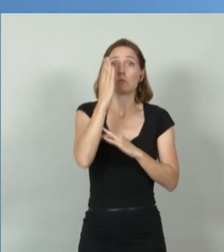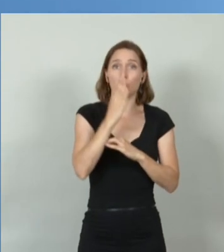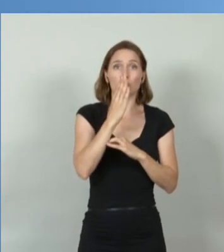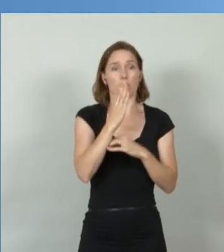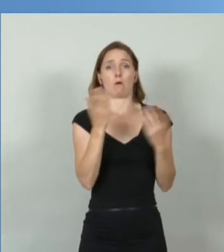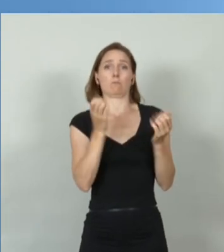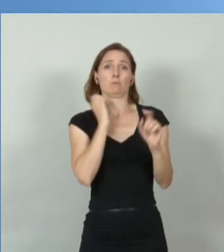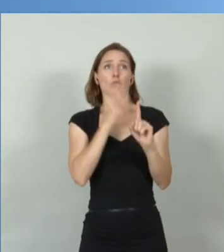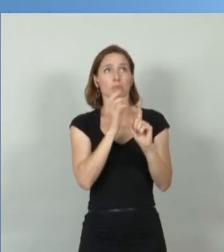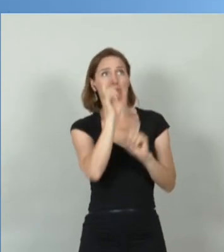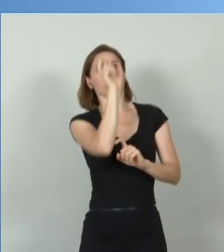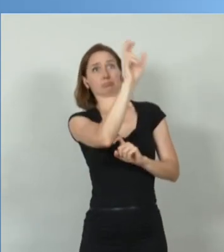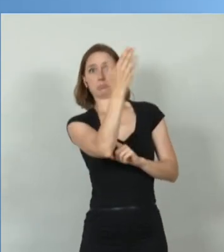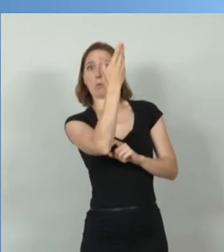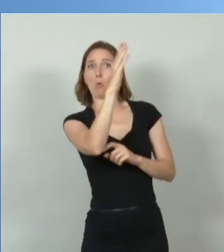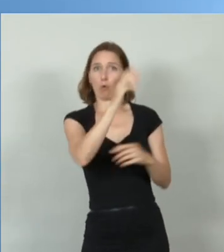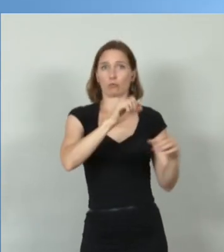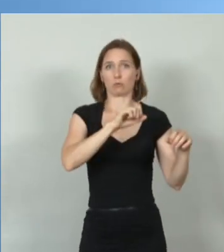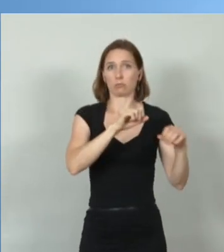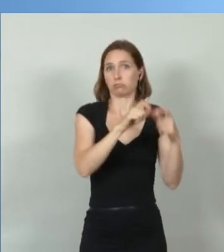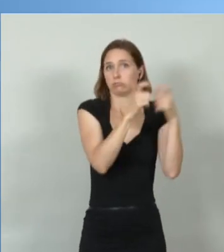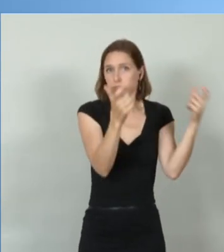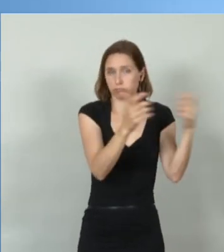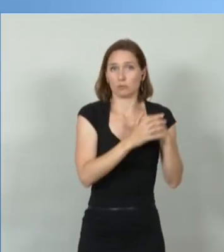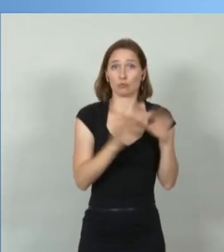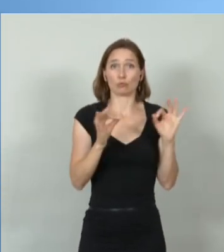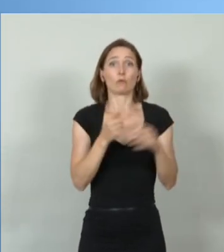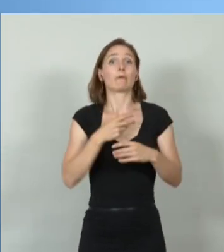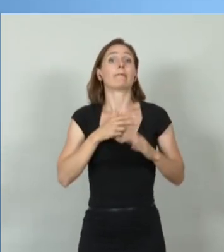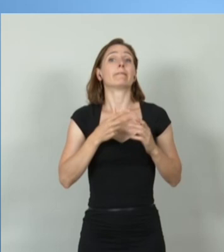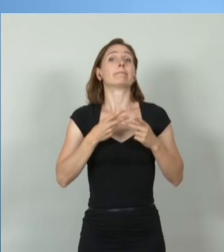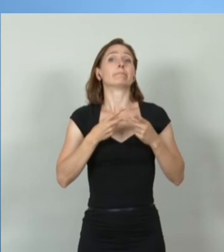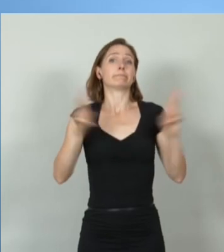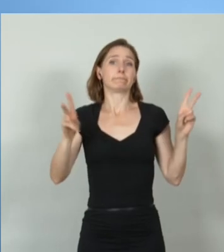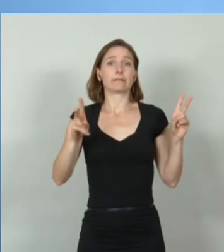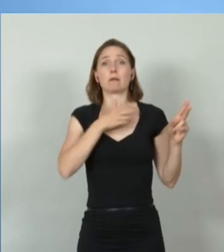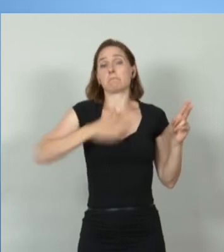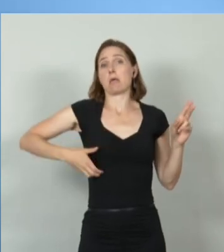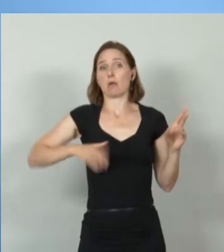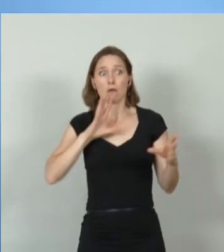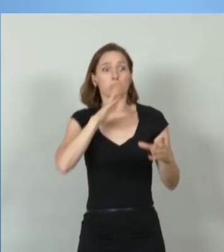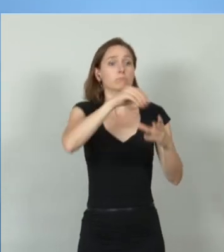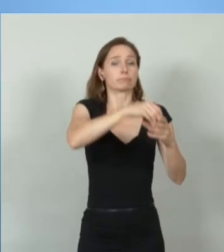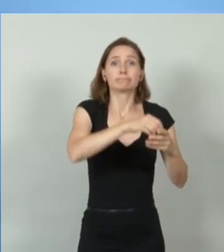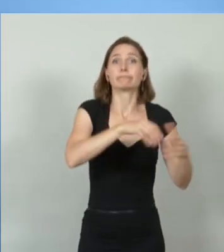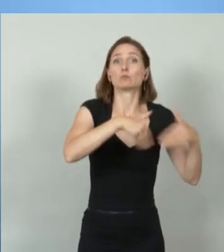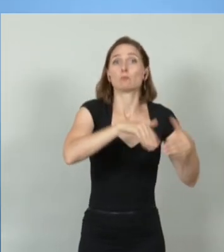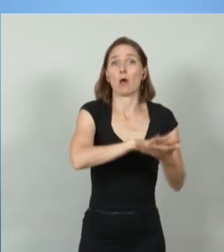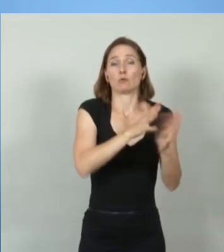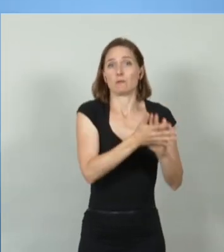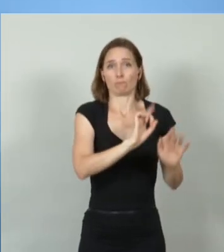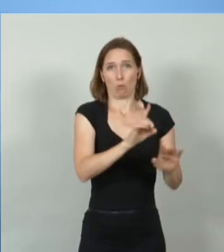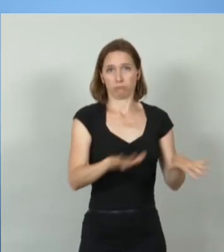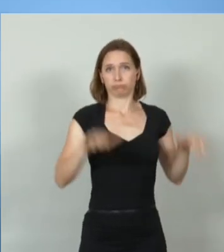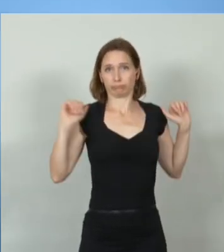à notre acteur la ville ne s'immise pas dans le fonctionnement associatif par contre concernant les CCI